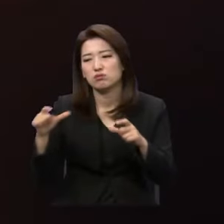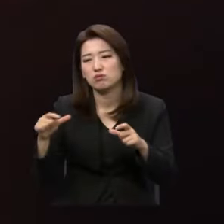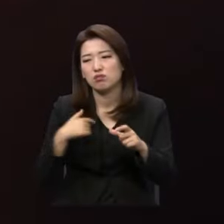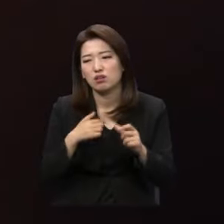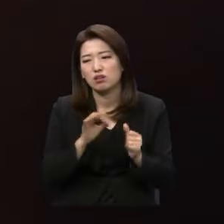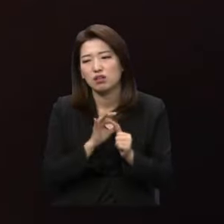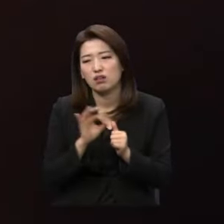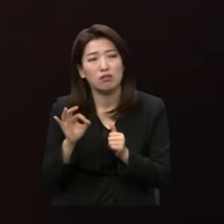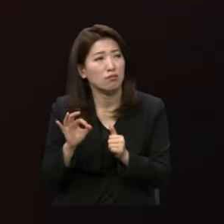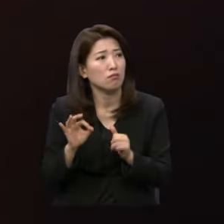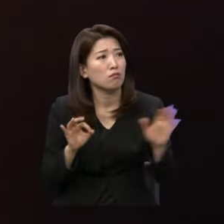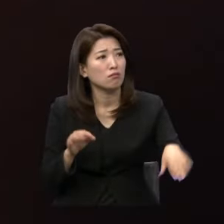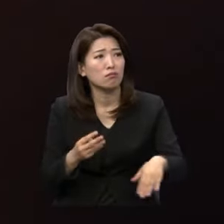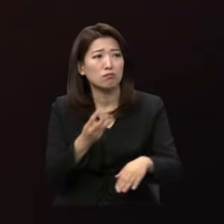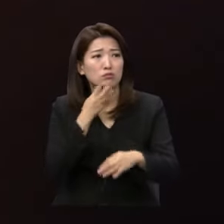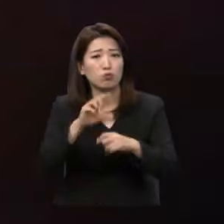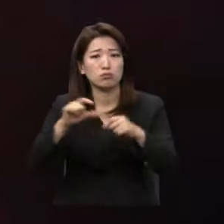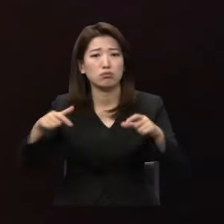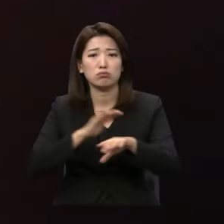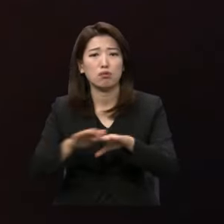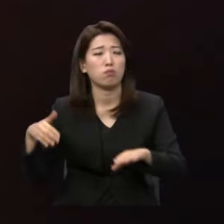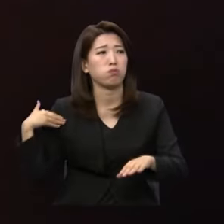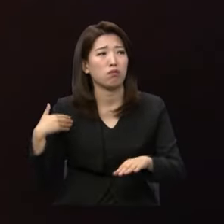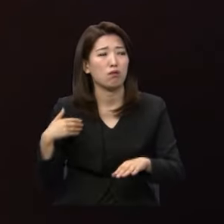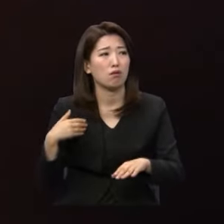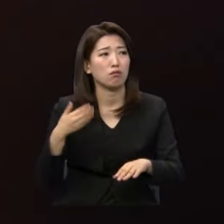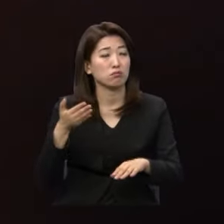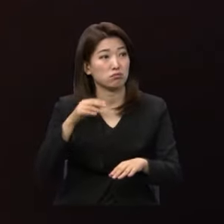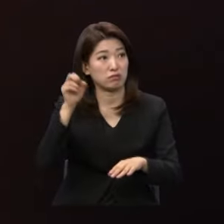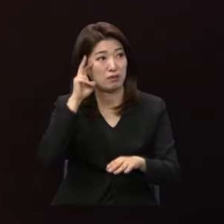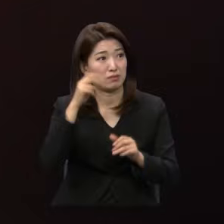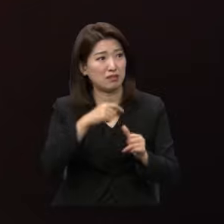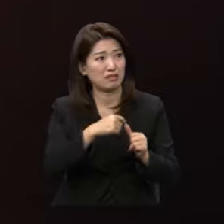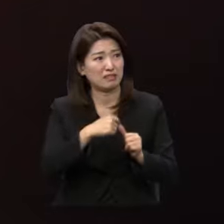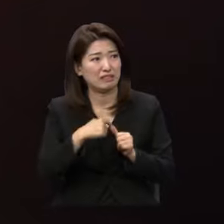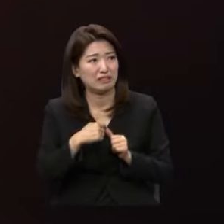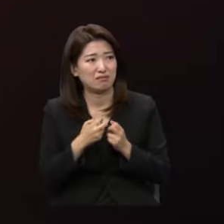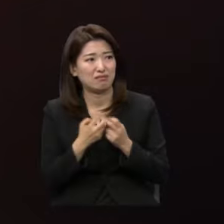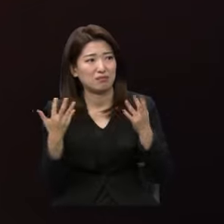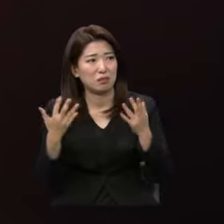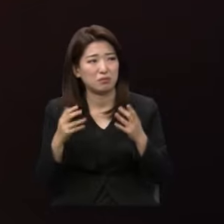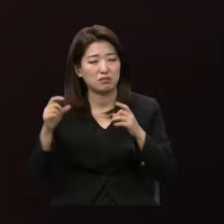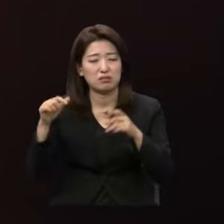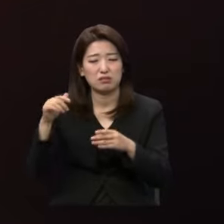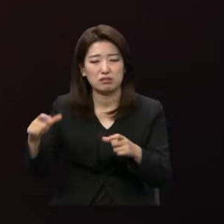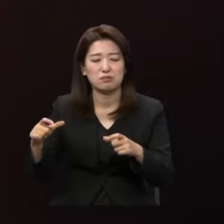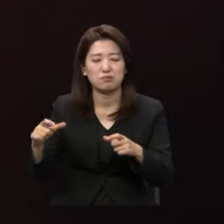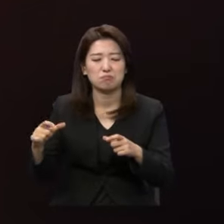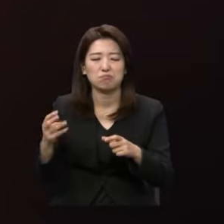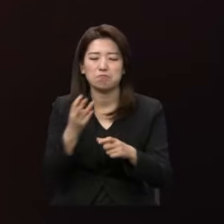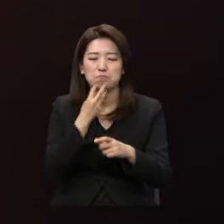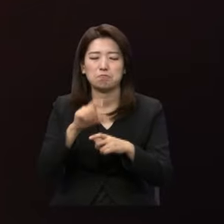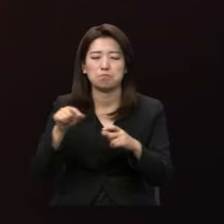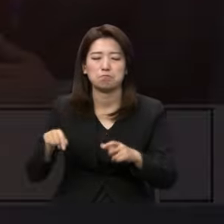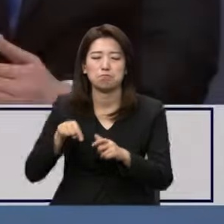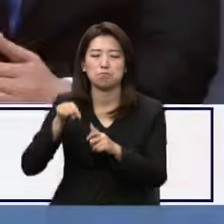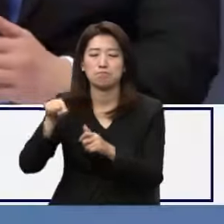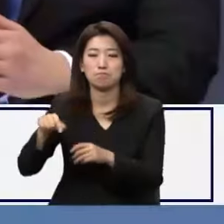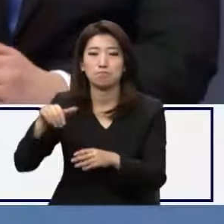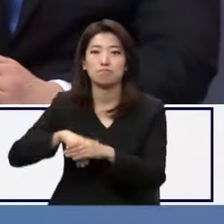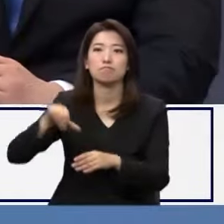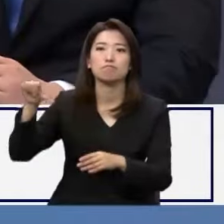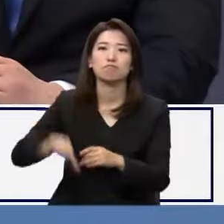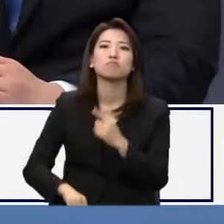그 지역 사정을 모른 상태에서 선거 운동 직전에 들어가서 패배한 지역들이 꽤 많이 있습니다 그렇기 때문에 지금 상황에서